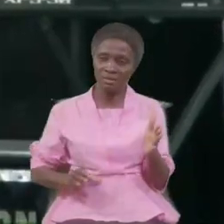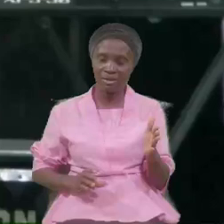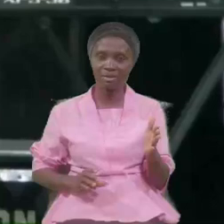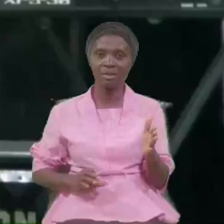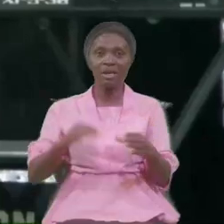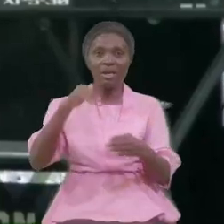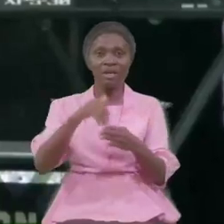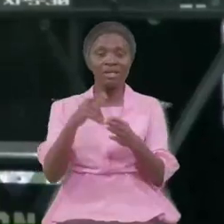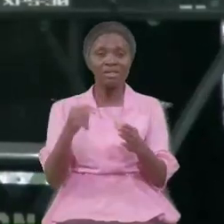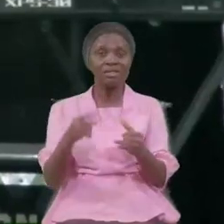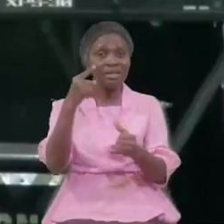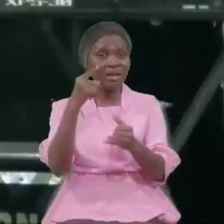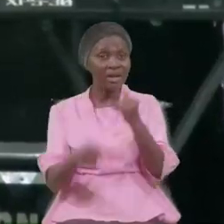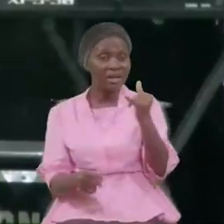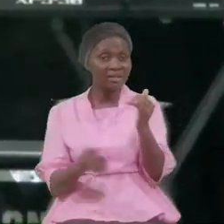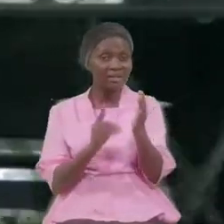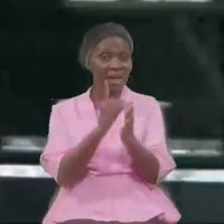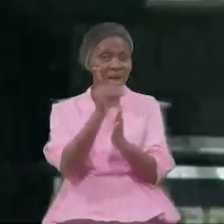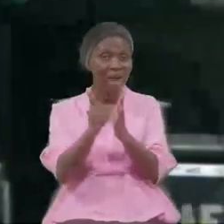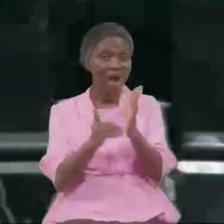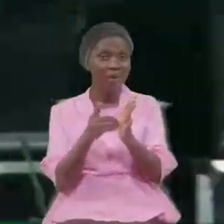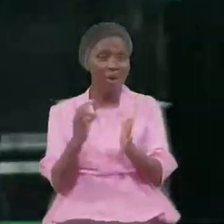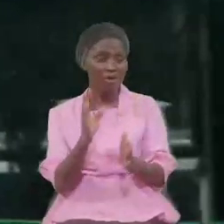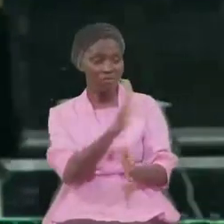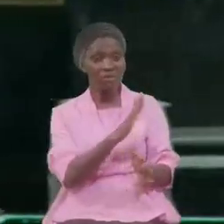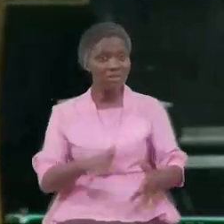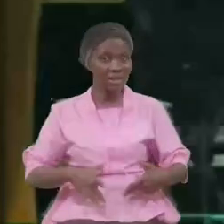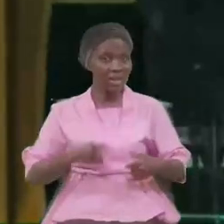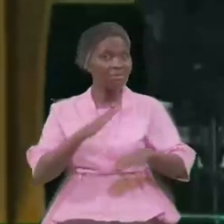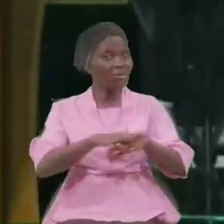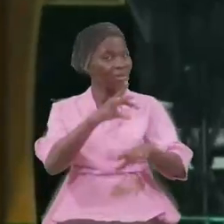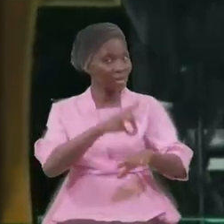Au dernier moment de sa vie sur la terre,